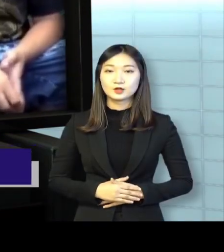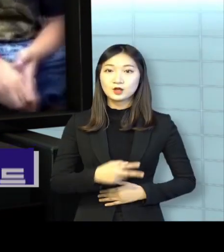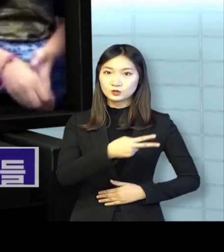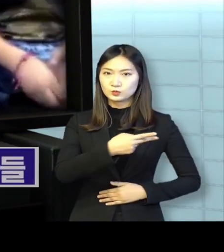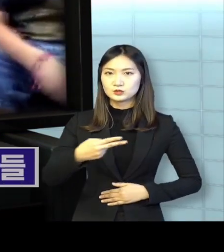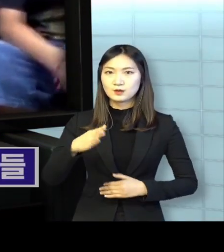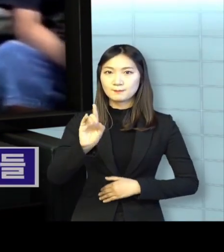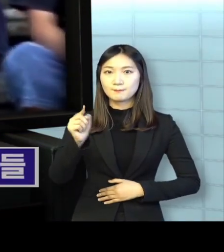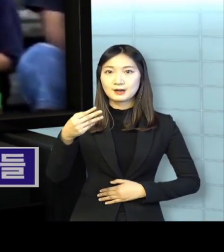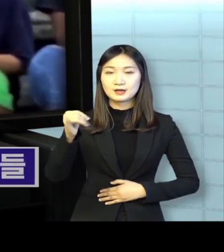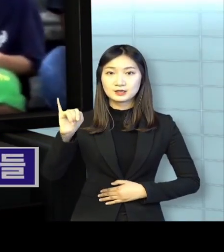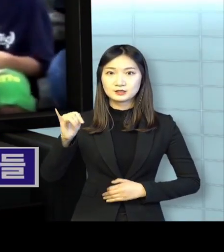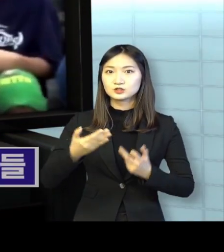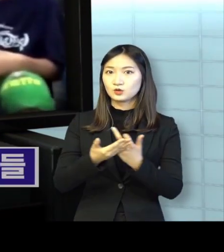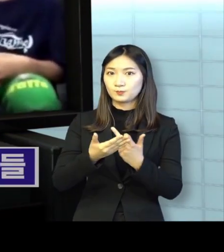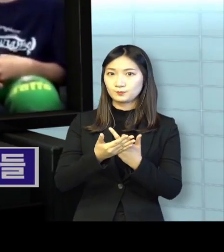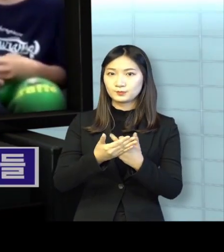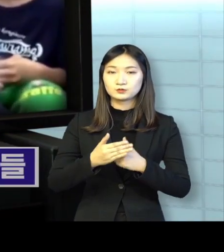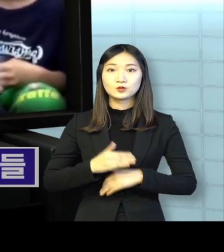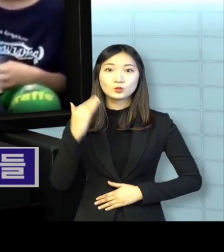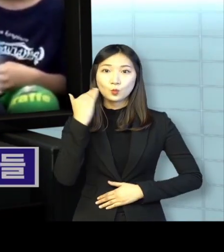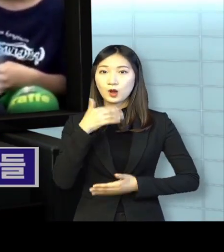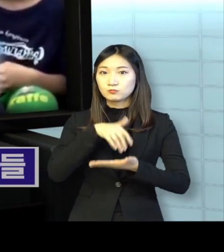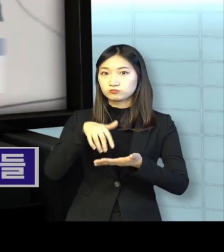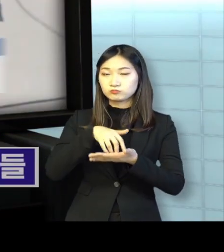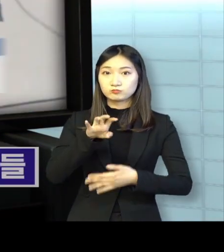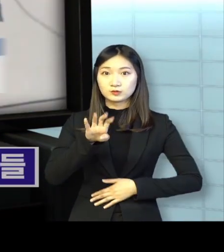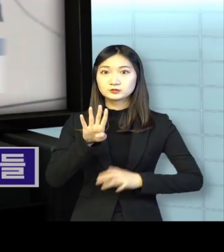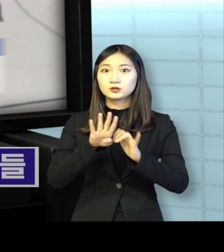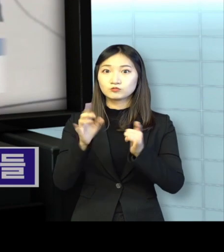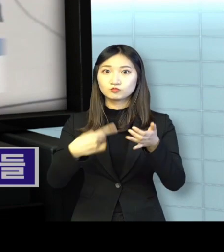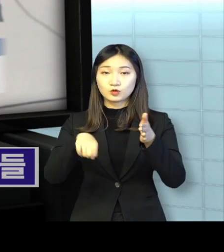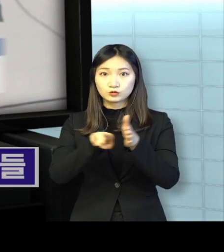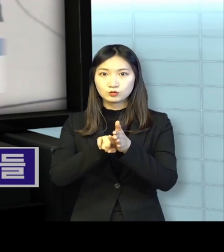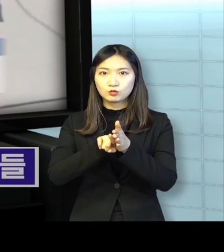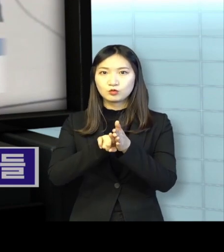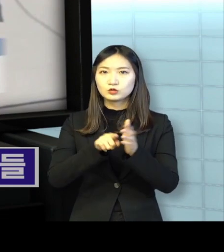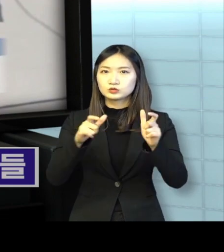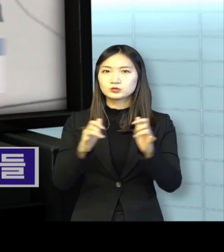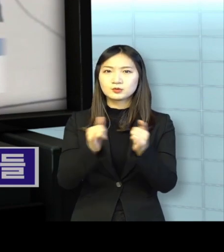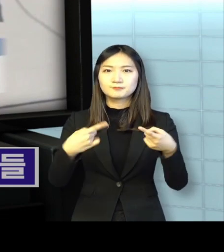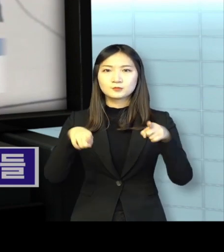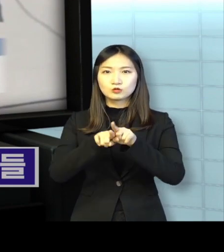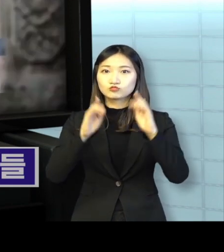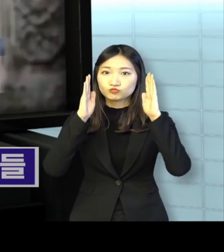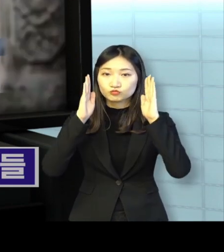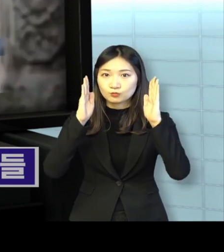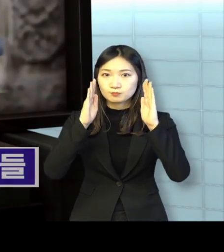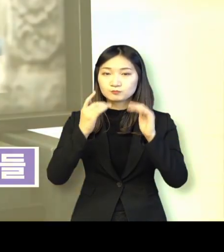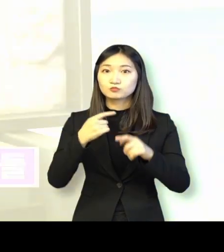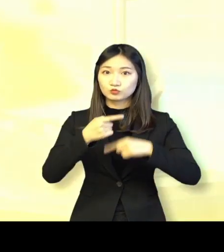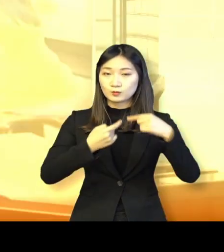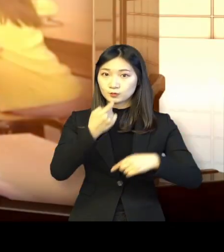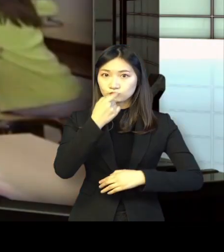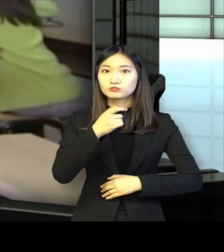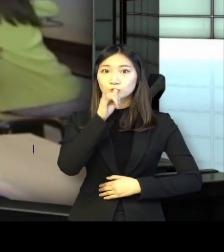인도네시아 발리섬에서는 청각장애인 44명을 위해 주민들이 수어를 배우기도 하고